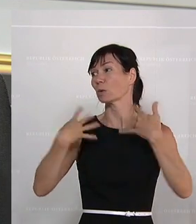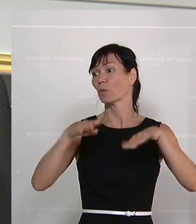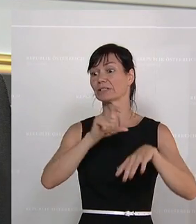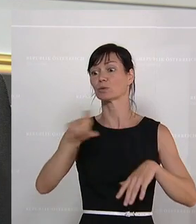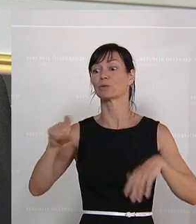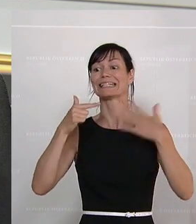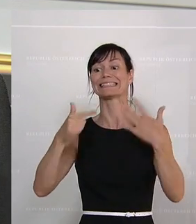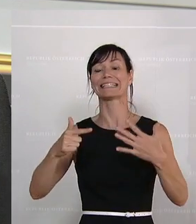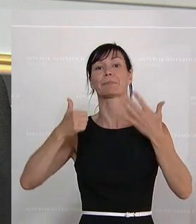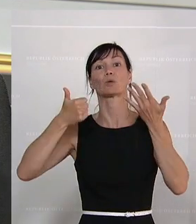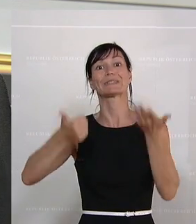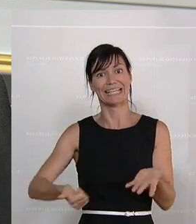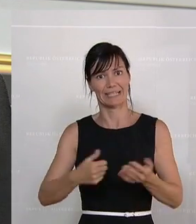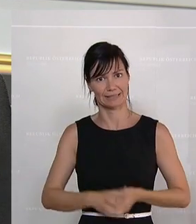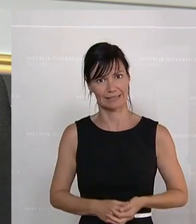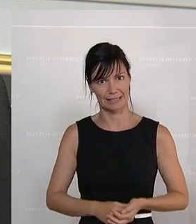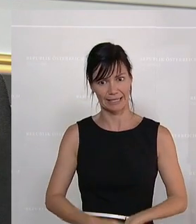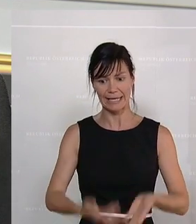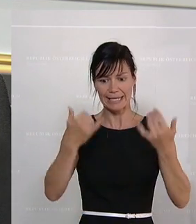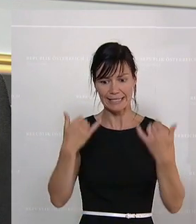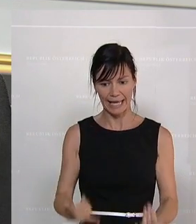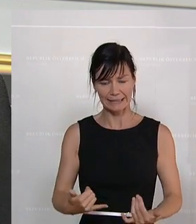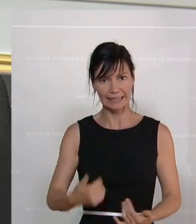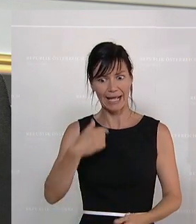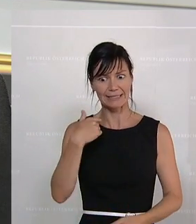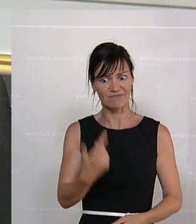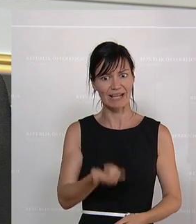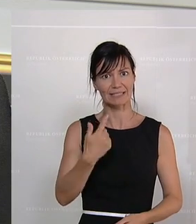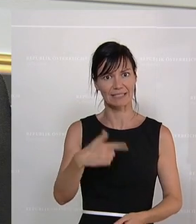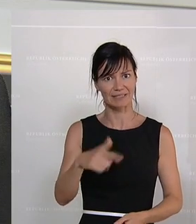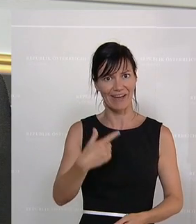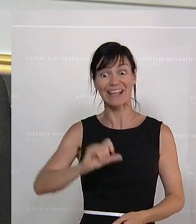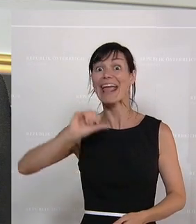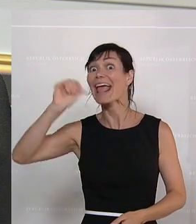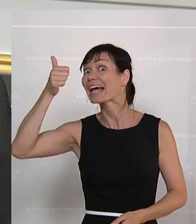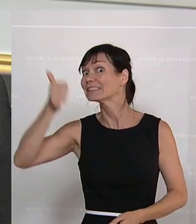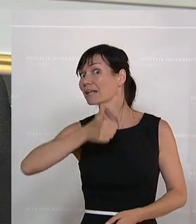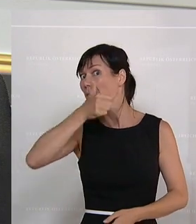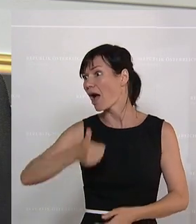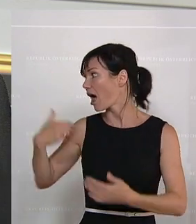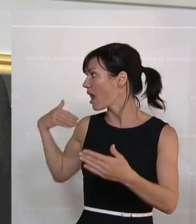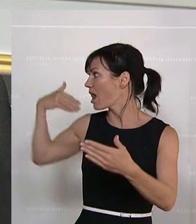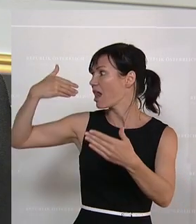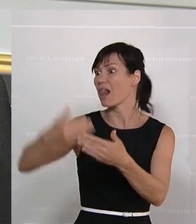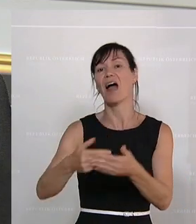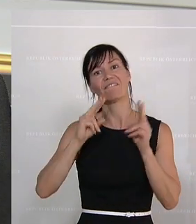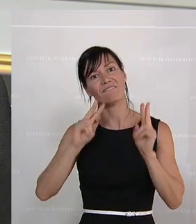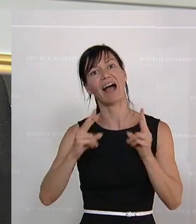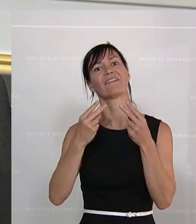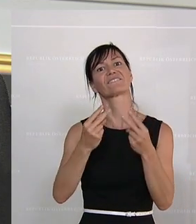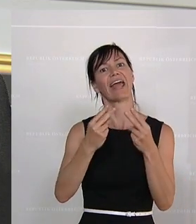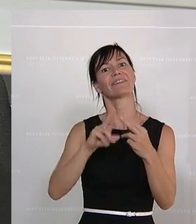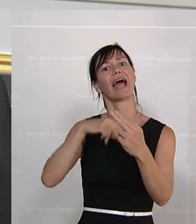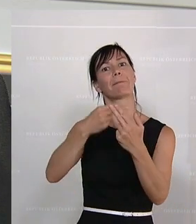und jetzt im jahre 2022 gehen wir diesen schritt und valorisierung die